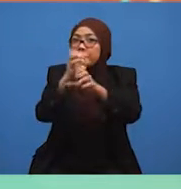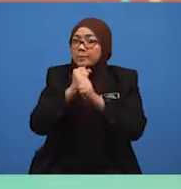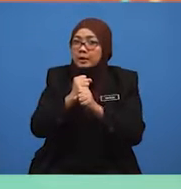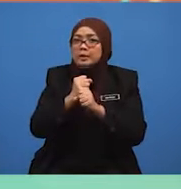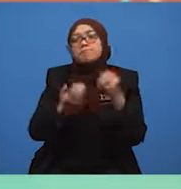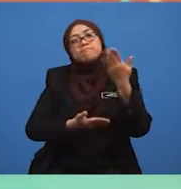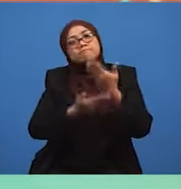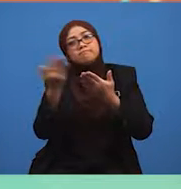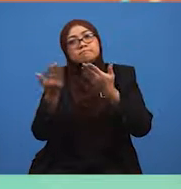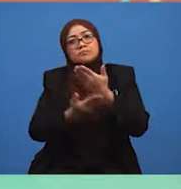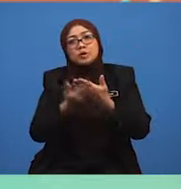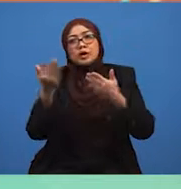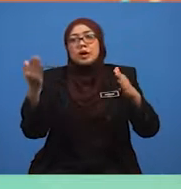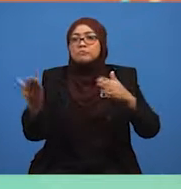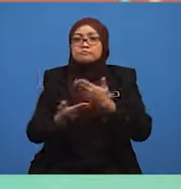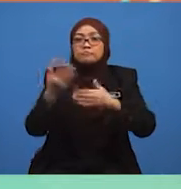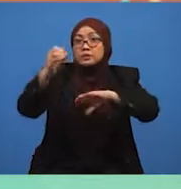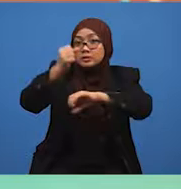memudahkan kerja manusia?